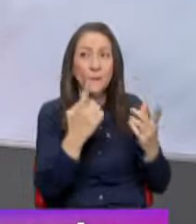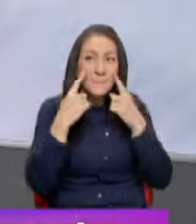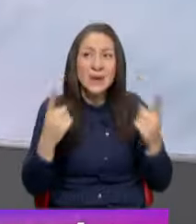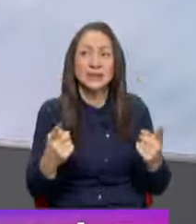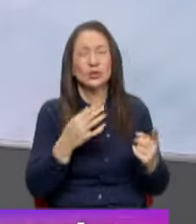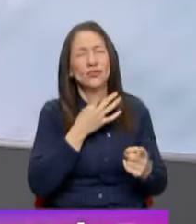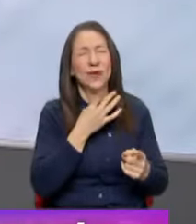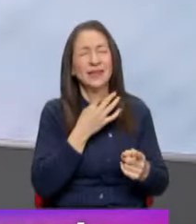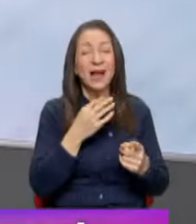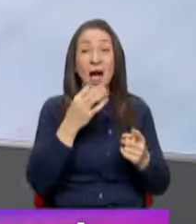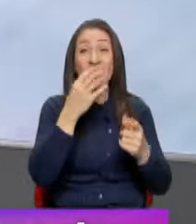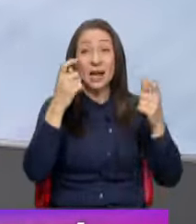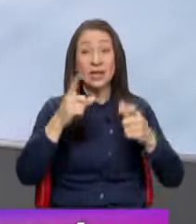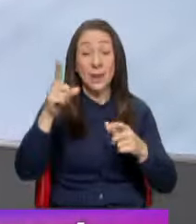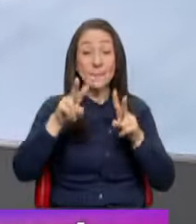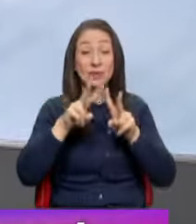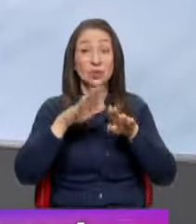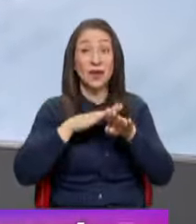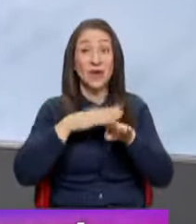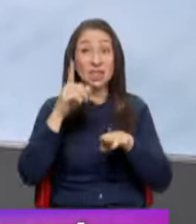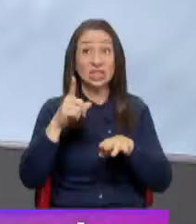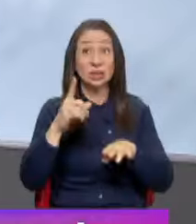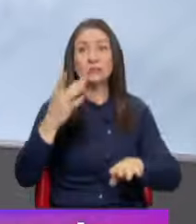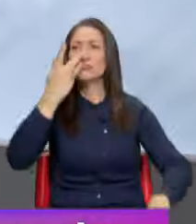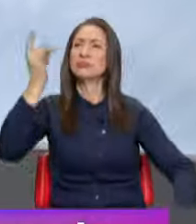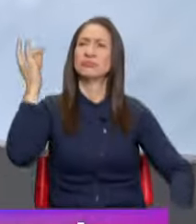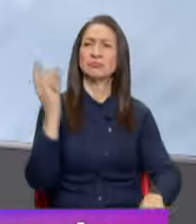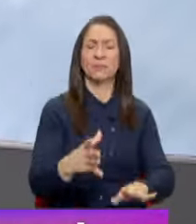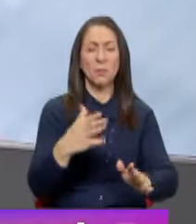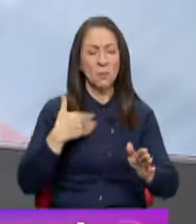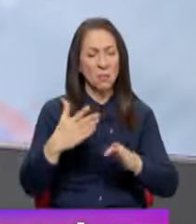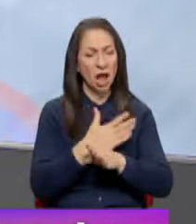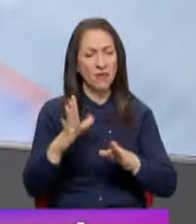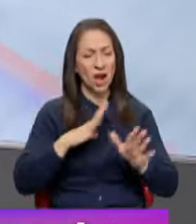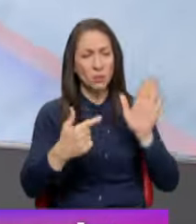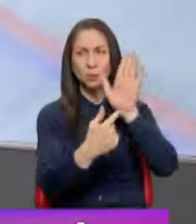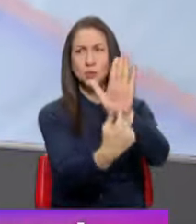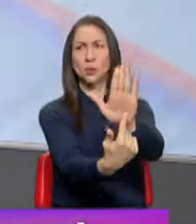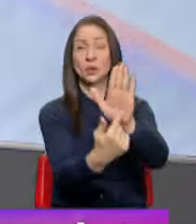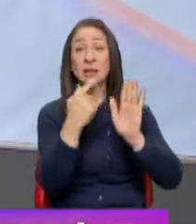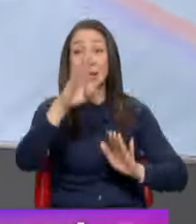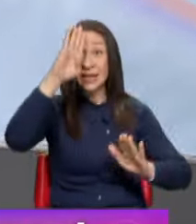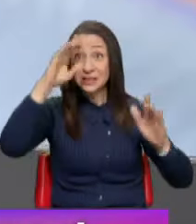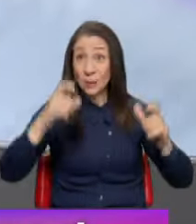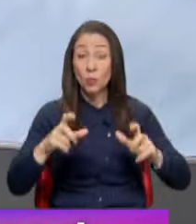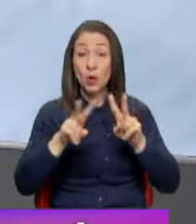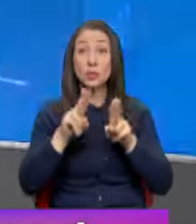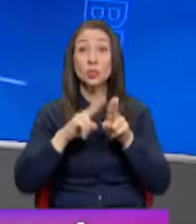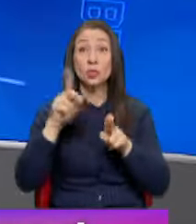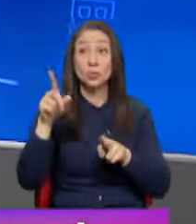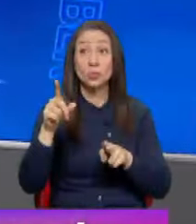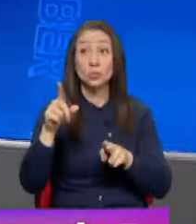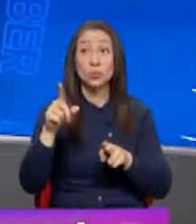sizler de bir bakın Ankara'da Mansur Yavaş res çekerken mal varlığı üzerinden İstanbul'da Murat